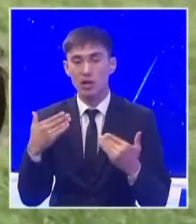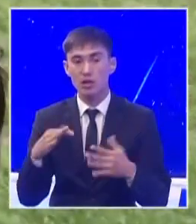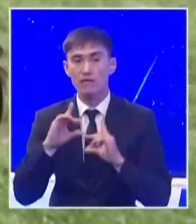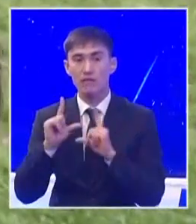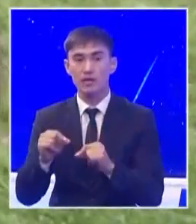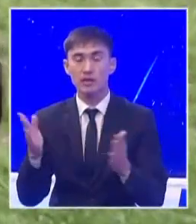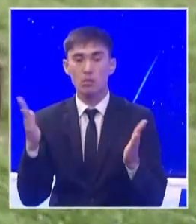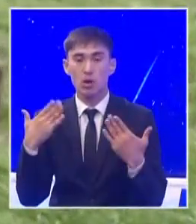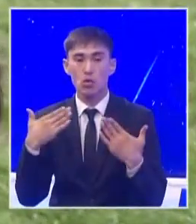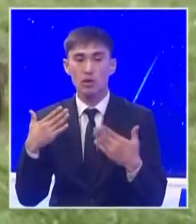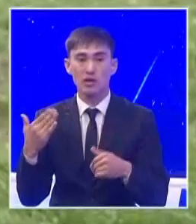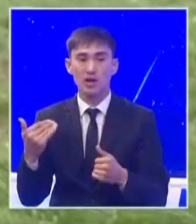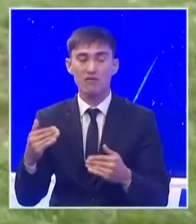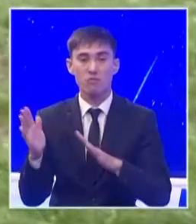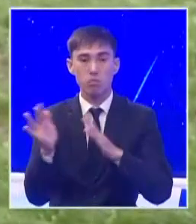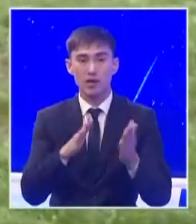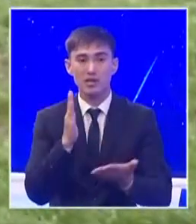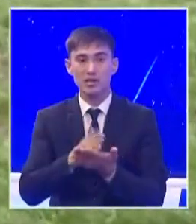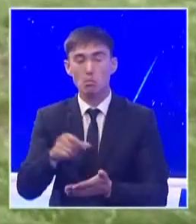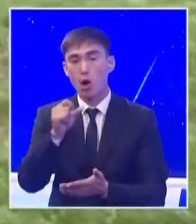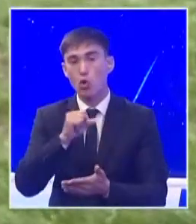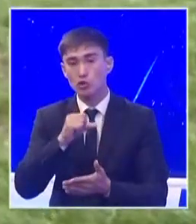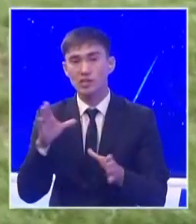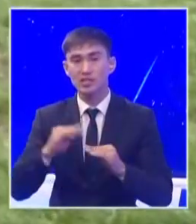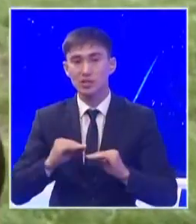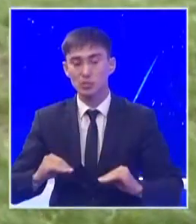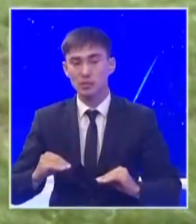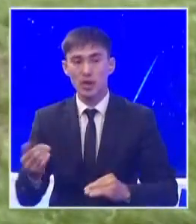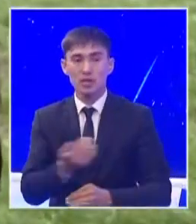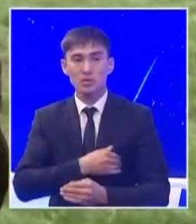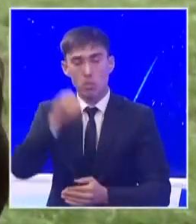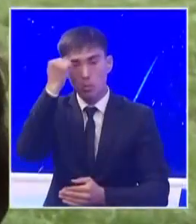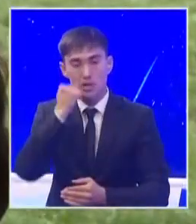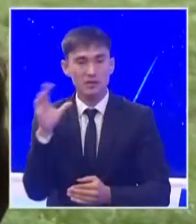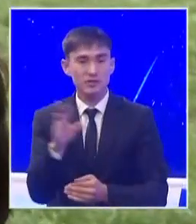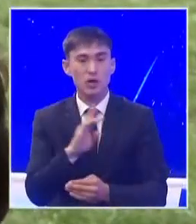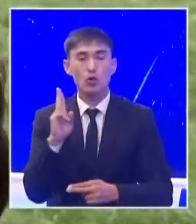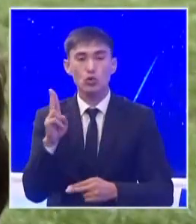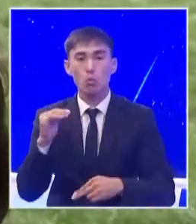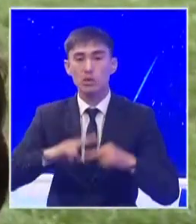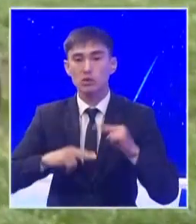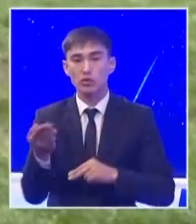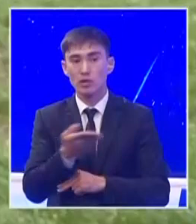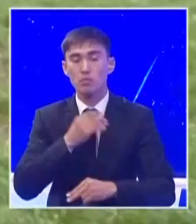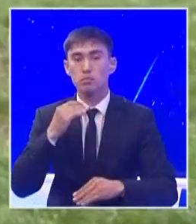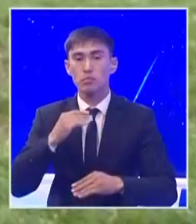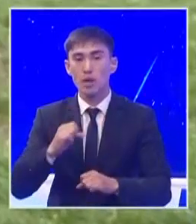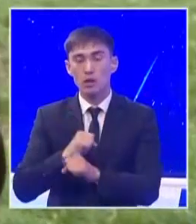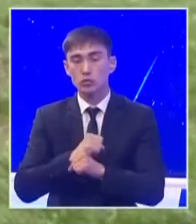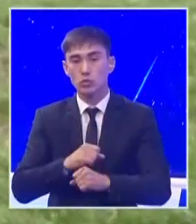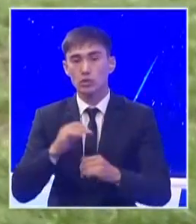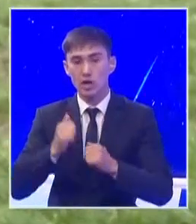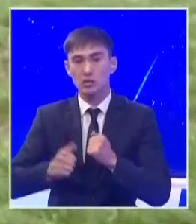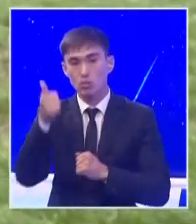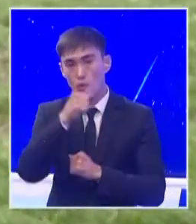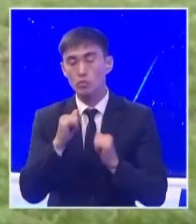на прогулку и, отдыхая в парке, есть мороженое с детьми. Хотелось бы поблагодарить всех, кто построил нам эту зону отдыха. С каждым годом